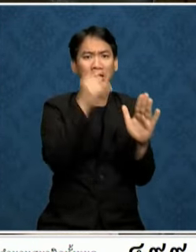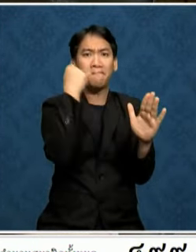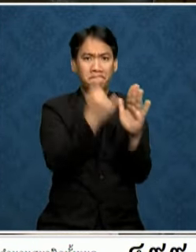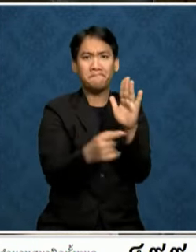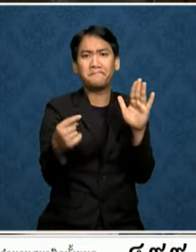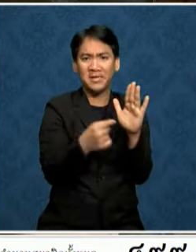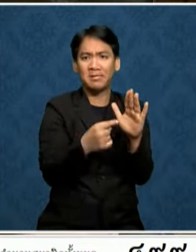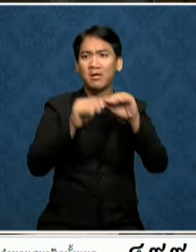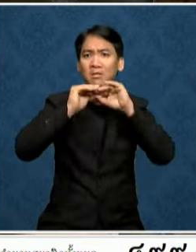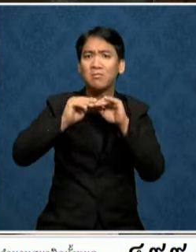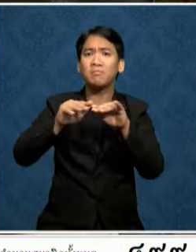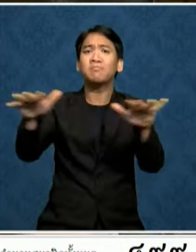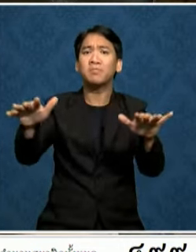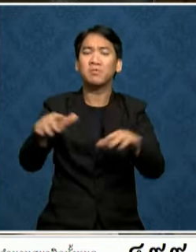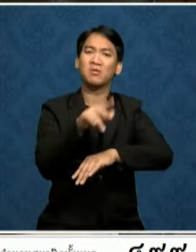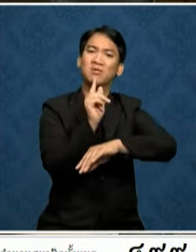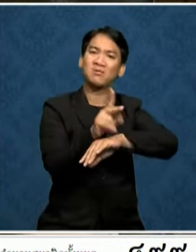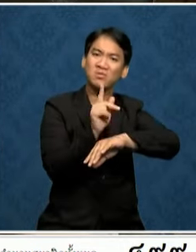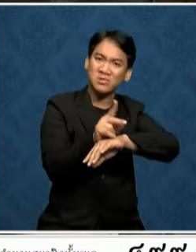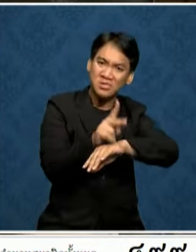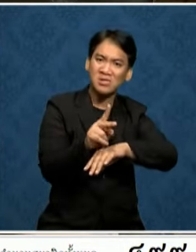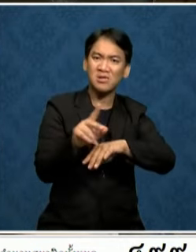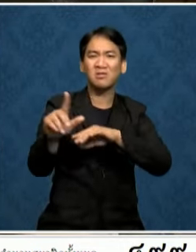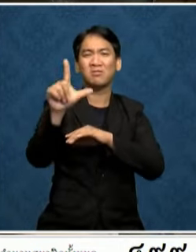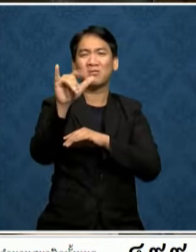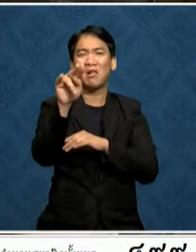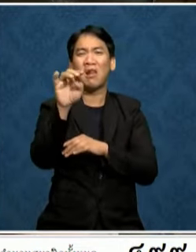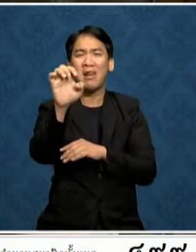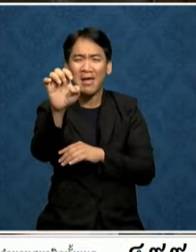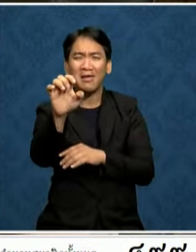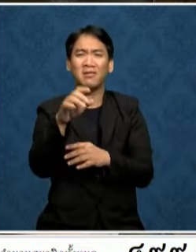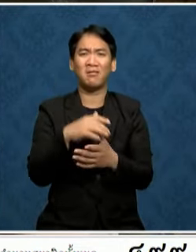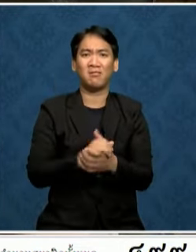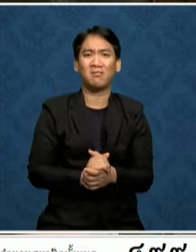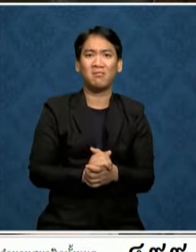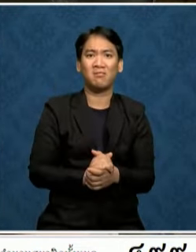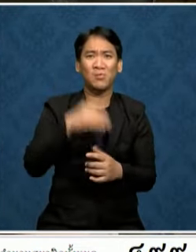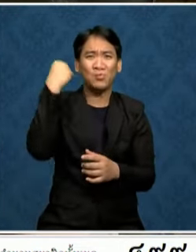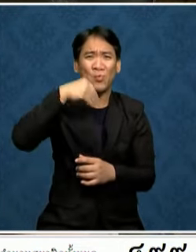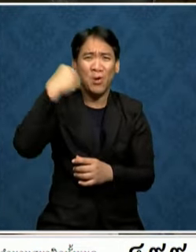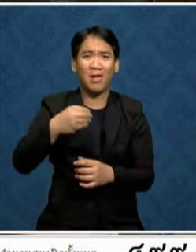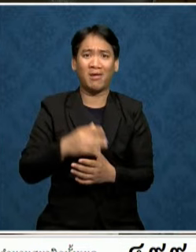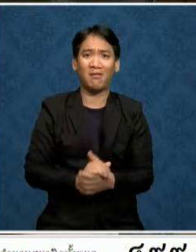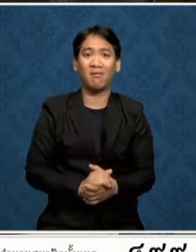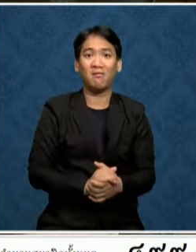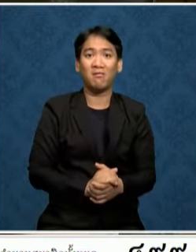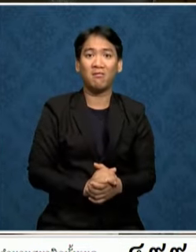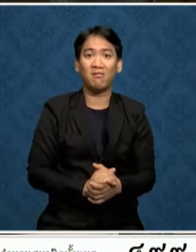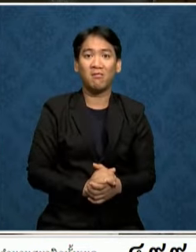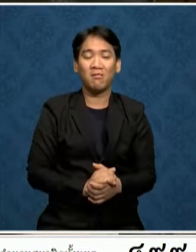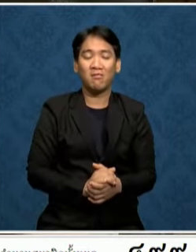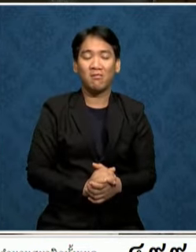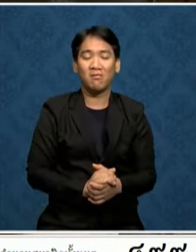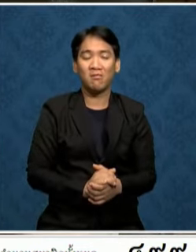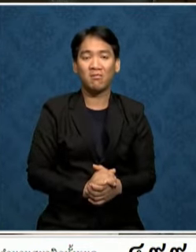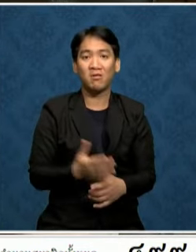ออกไปเี่ไม่ได้แต่ทางโซเชียลทาง LINEทางอะไรก็ทุกวันนะครับผมอยากจะขอกราบ